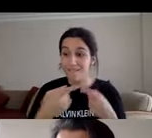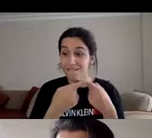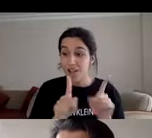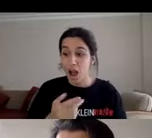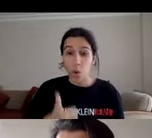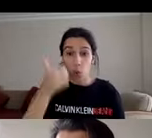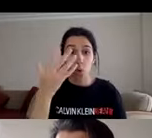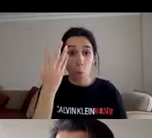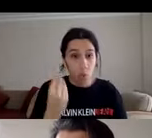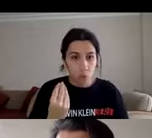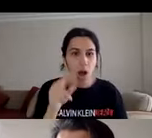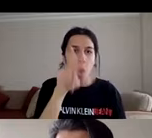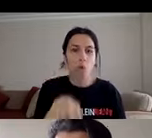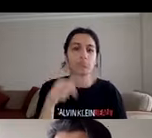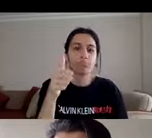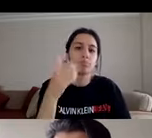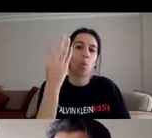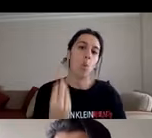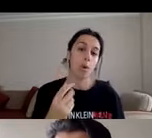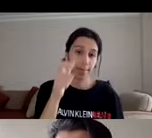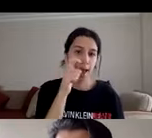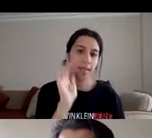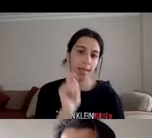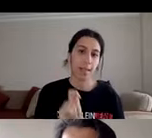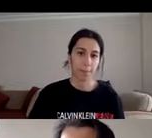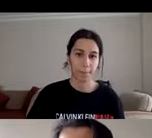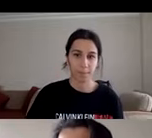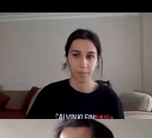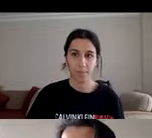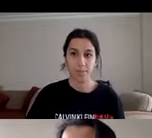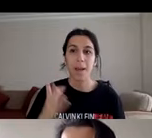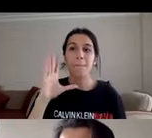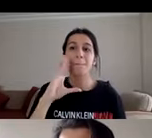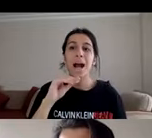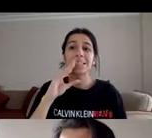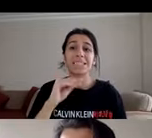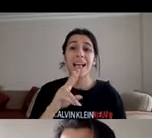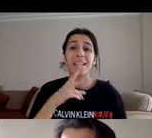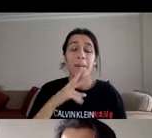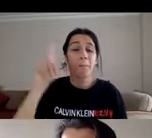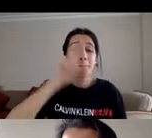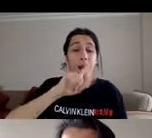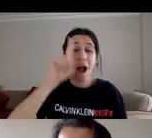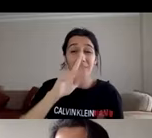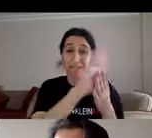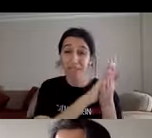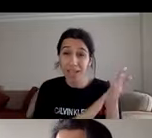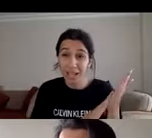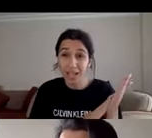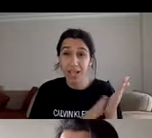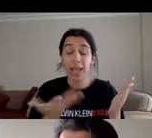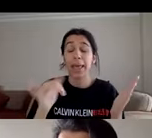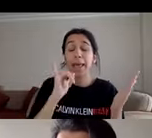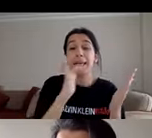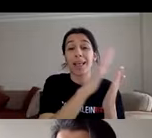daha okunabilir hale geliyor. Lütfen buna dikkat edelim. Mesela işte pastel mavi fonun üzerine pastel uçuk gri renkleri